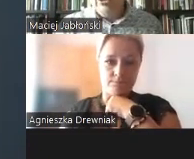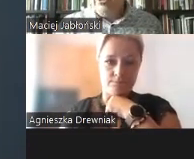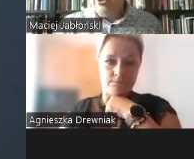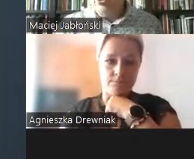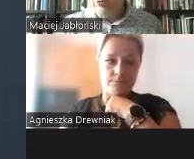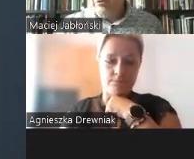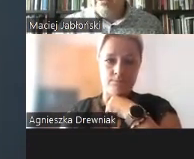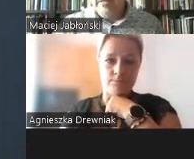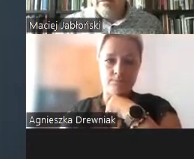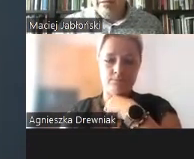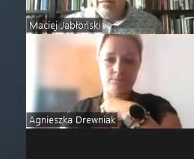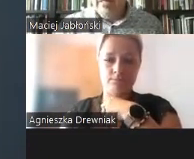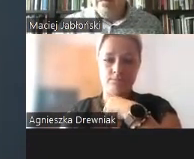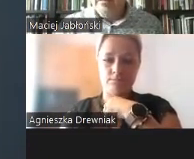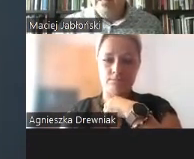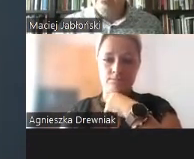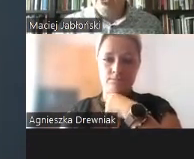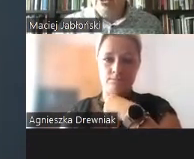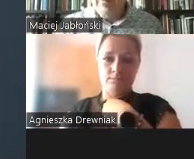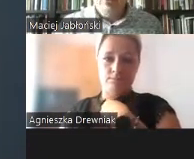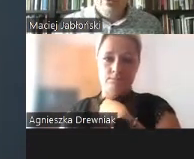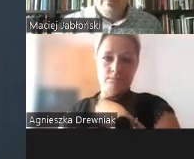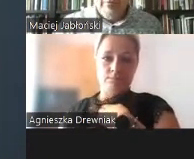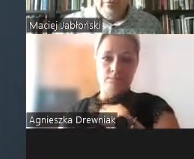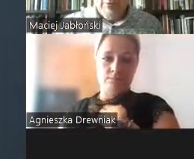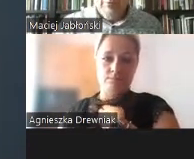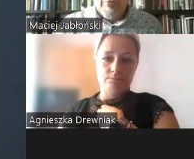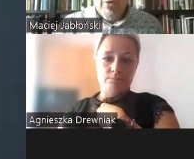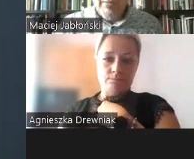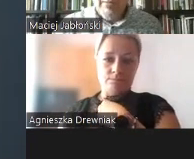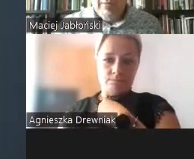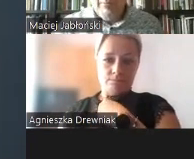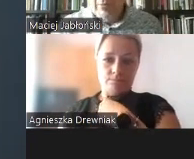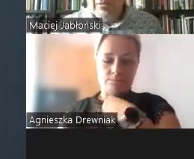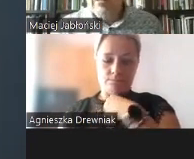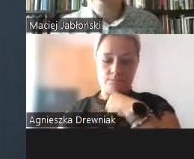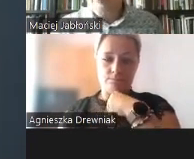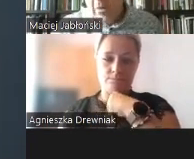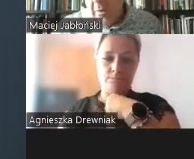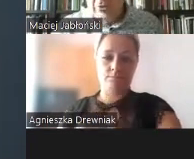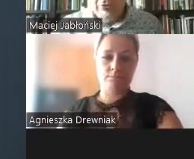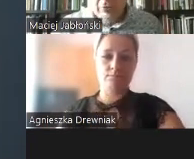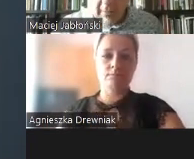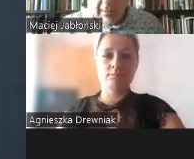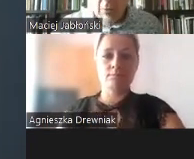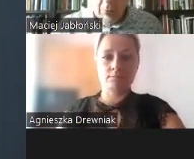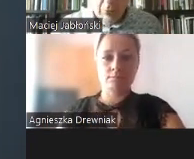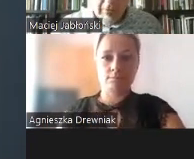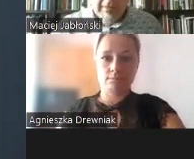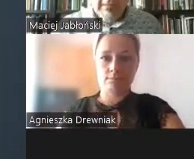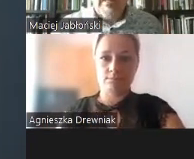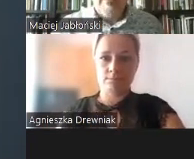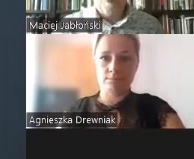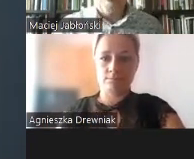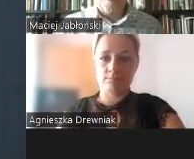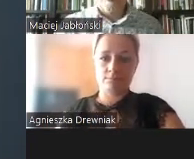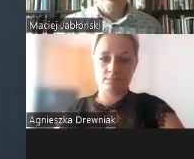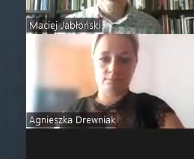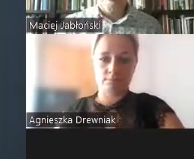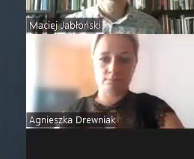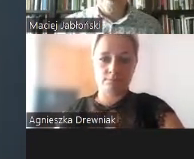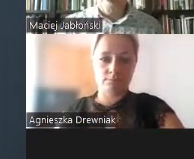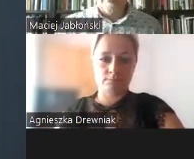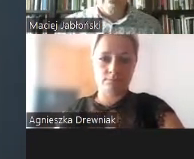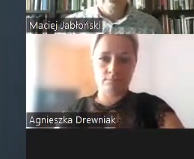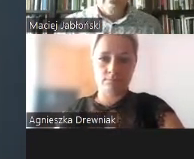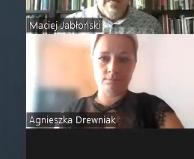dużo wcześniej niż COVID, tak, i tak dalej, tak, i te sztaby, które powinny być powołane, one miały być z formalnego punktu widzenia dużo wcześniej